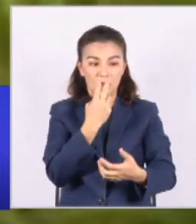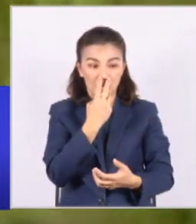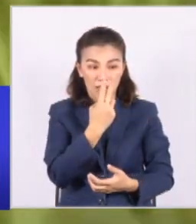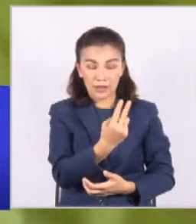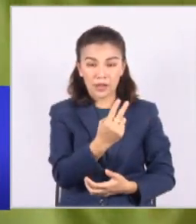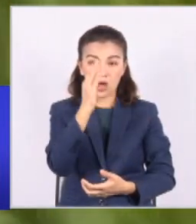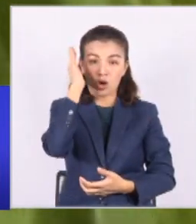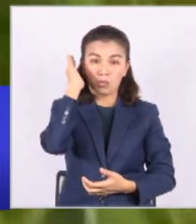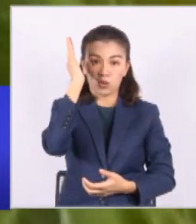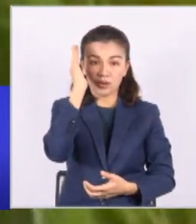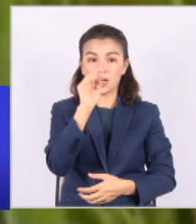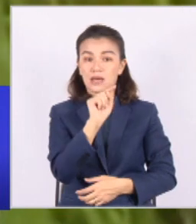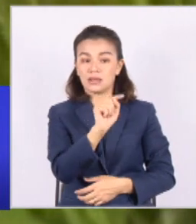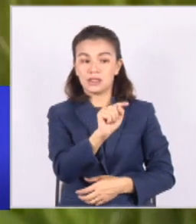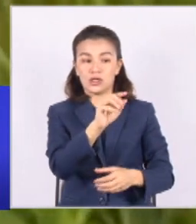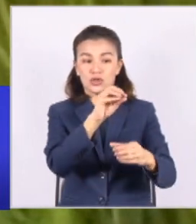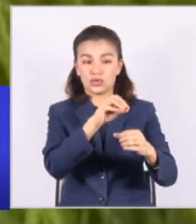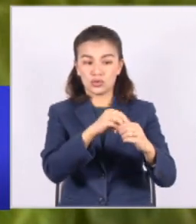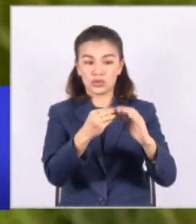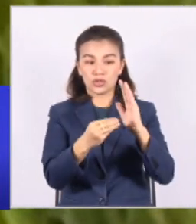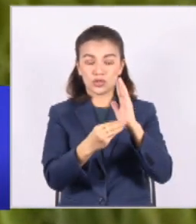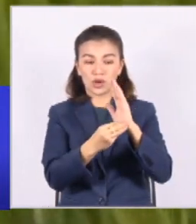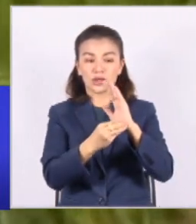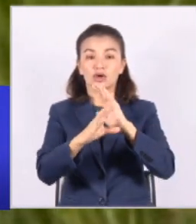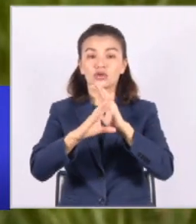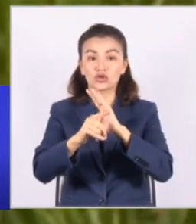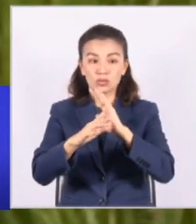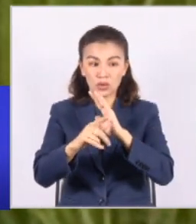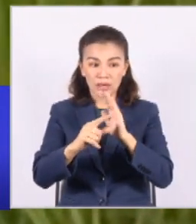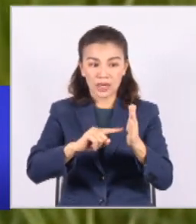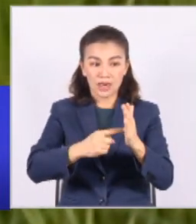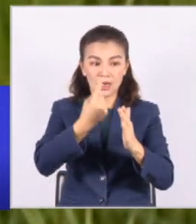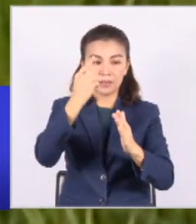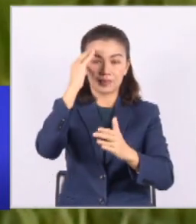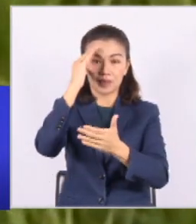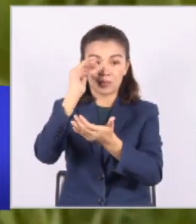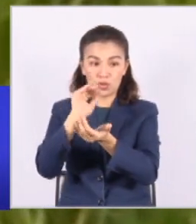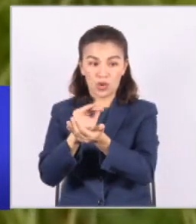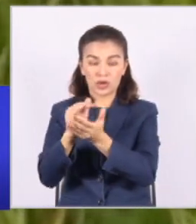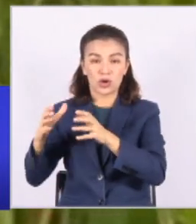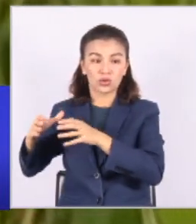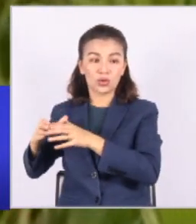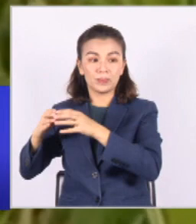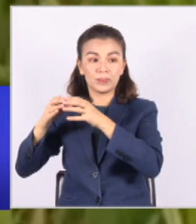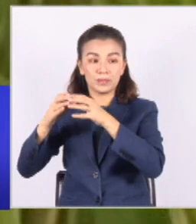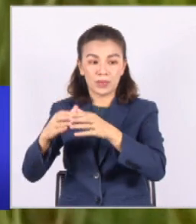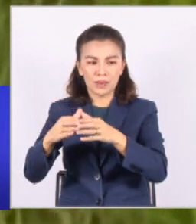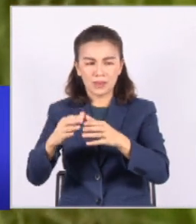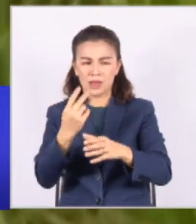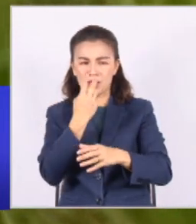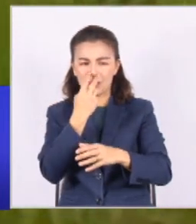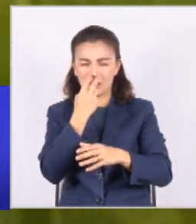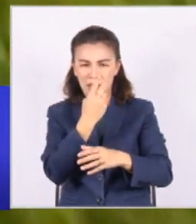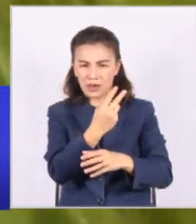มู่8ตำบลหนองอีรูนอำเภอบ้านบึงจังหวัดชลบุรีมันเริ่มต้นจากตำรวจชุดสืบสวนเนี่ยเขาเห็นพิรุธของผู้ชาย